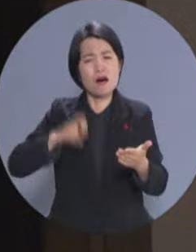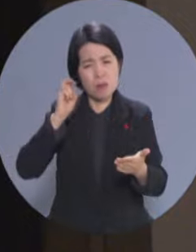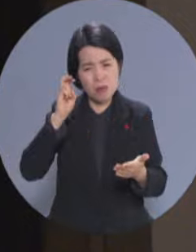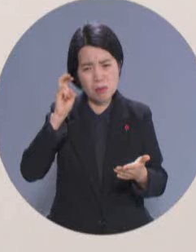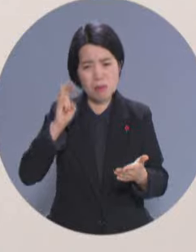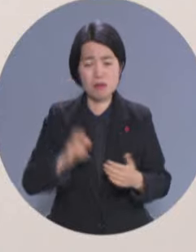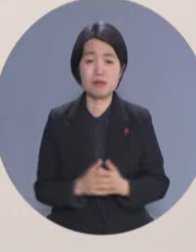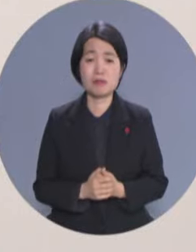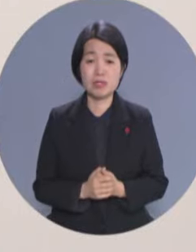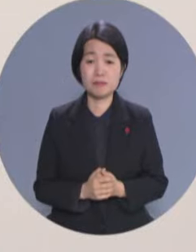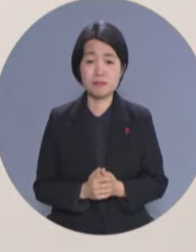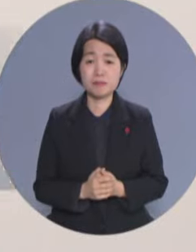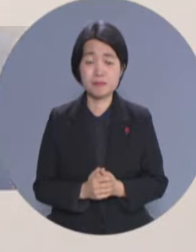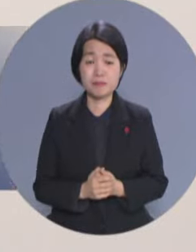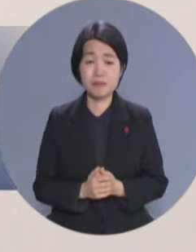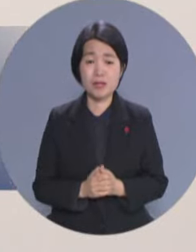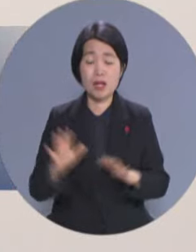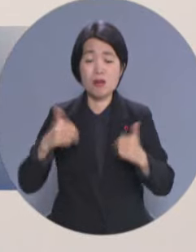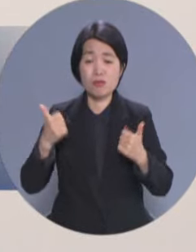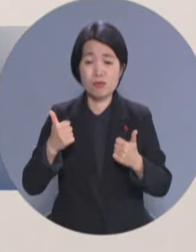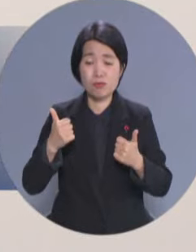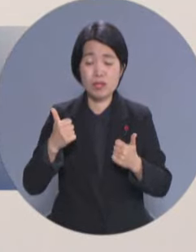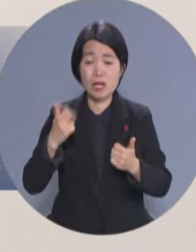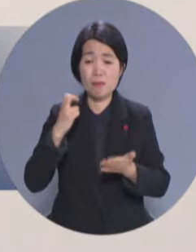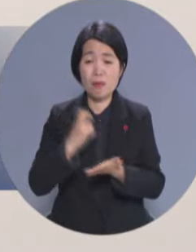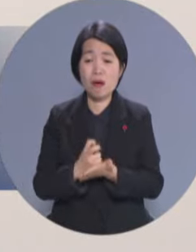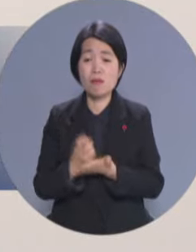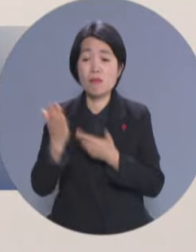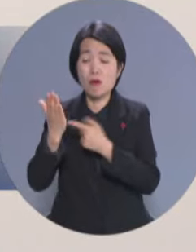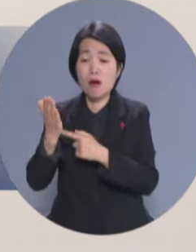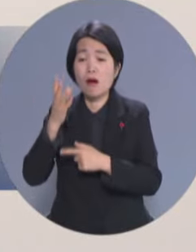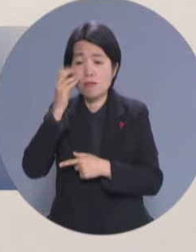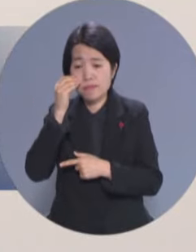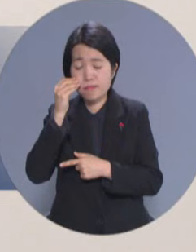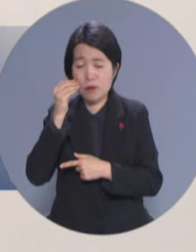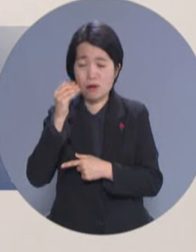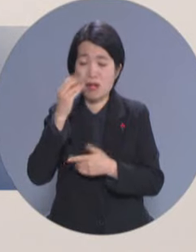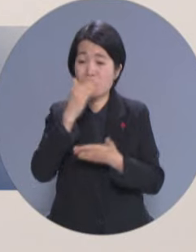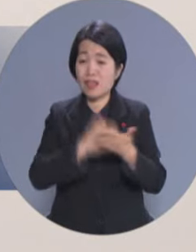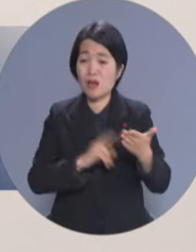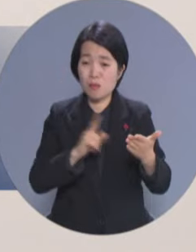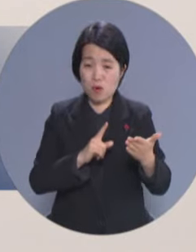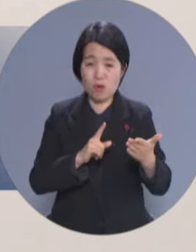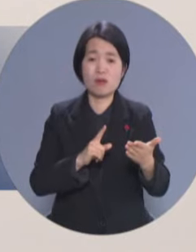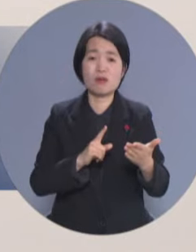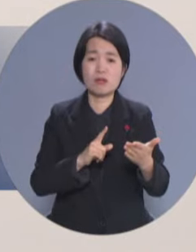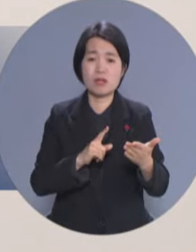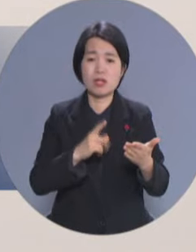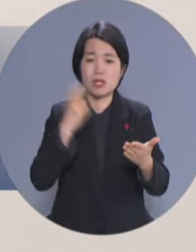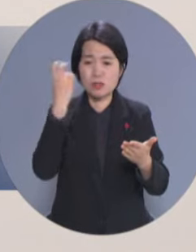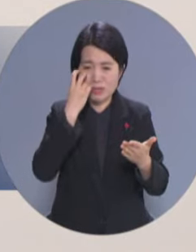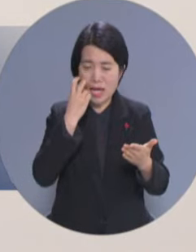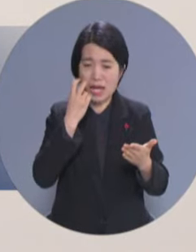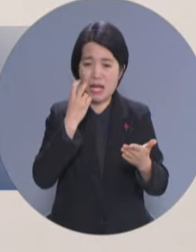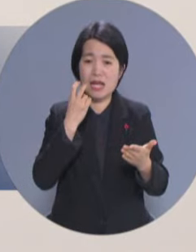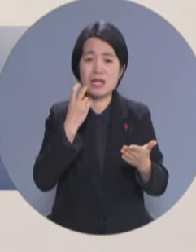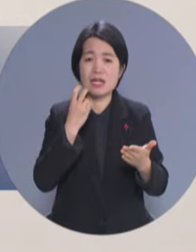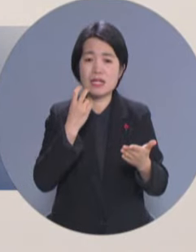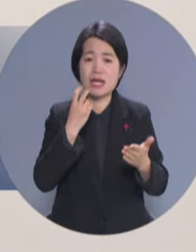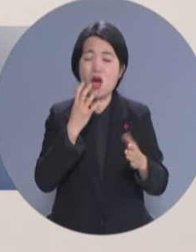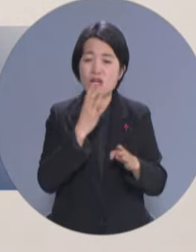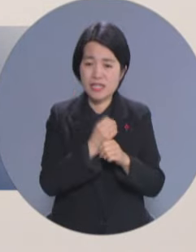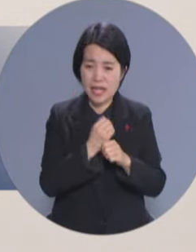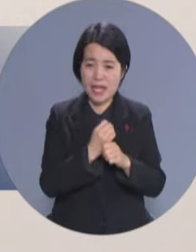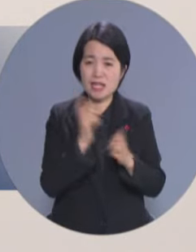없습니다. 행안위에 계류된 내용은 조사 기한이랄지 그런 게 다 명시가 됐고 그다음에 배보상 문제도 있고